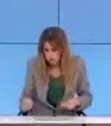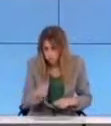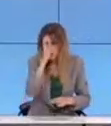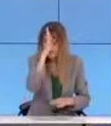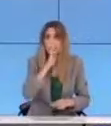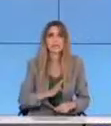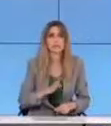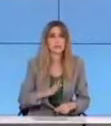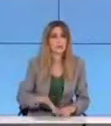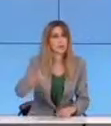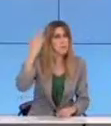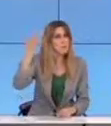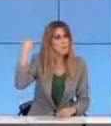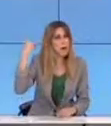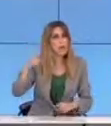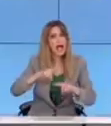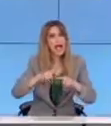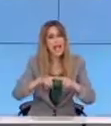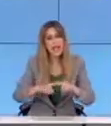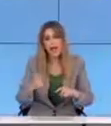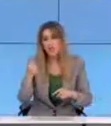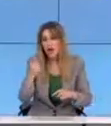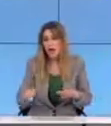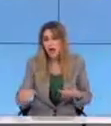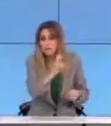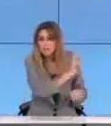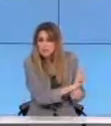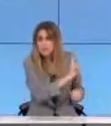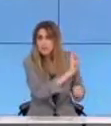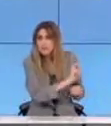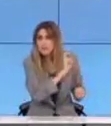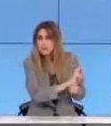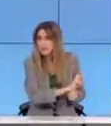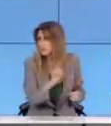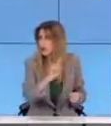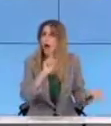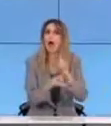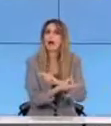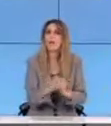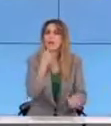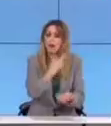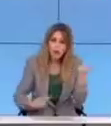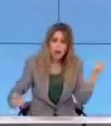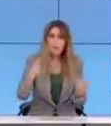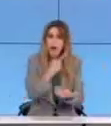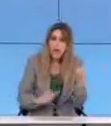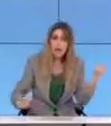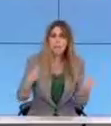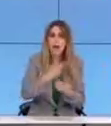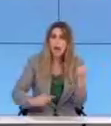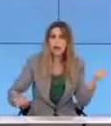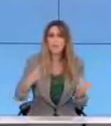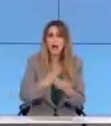παρήγαγε διαρκώς πρωτογενή ελλείμματα. Και μάλιστα την τελευταία χρονιά πριν μπούμε στην εθνική περιπέτεια,